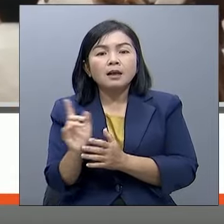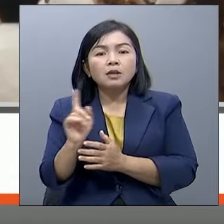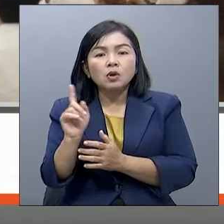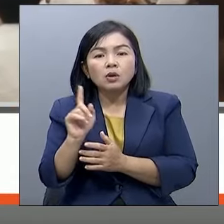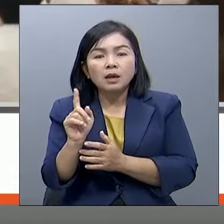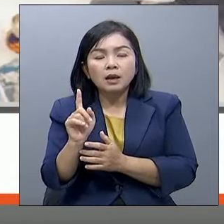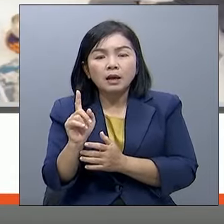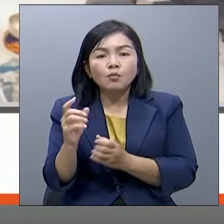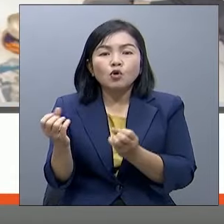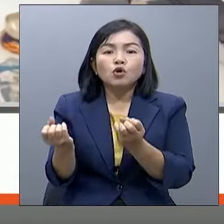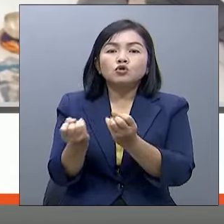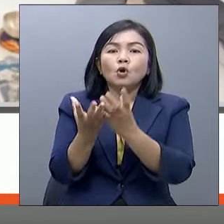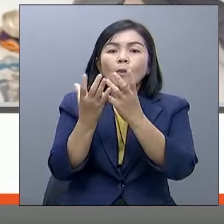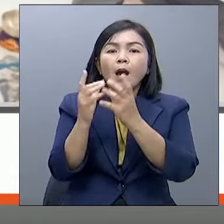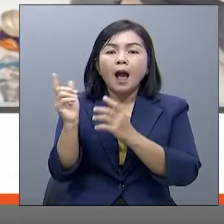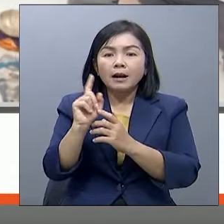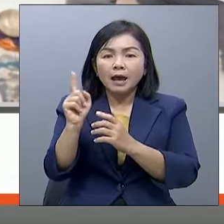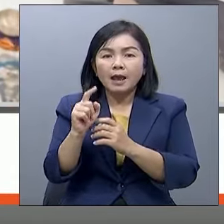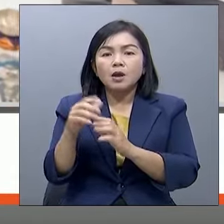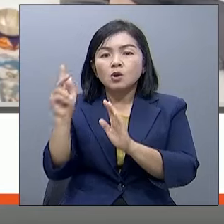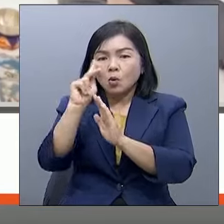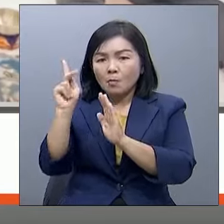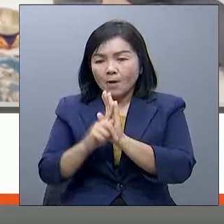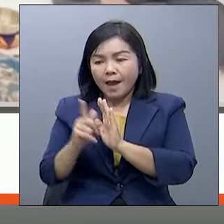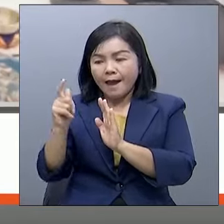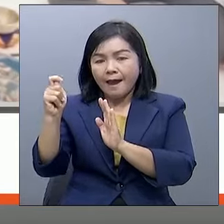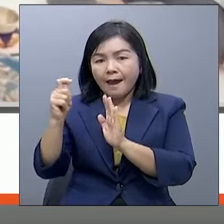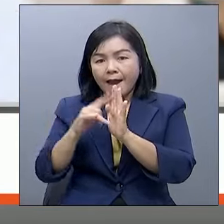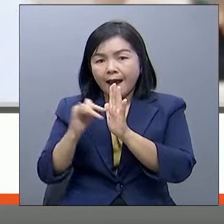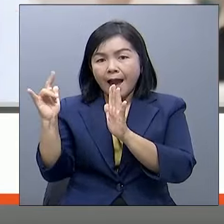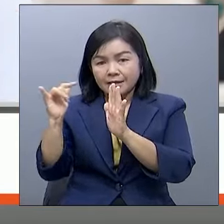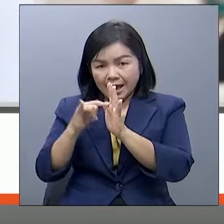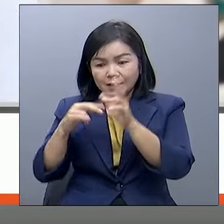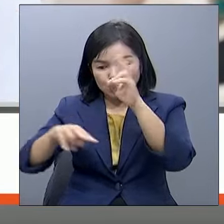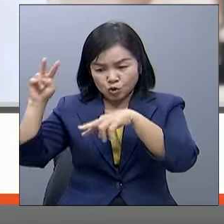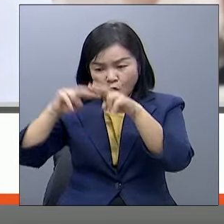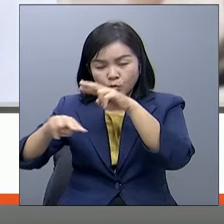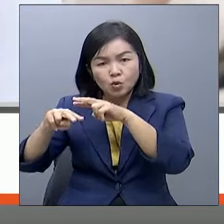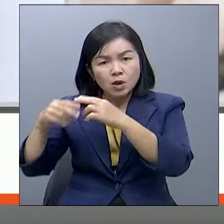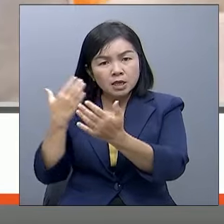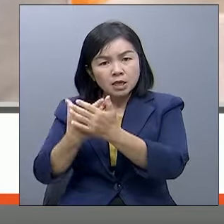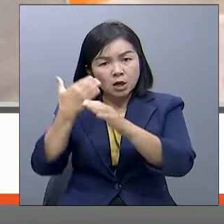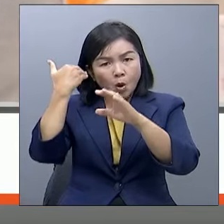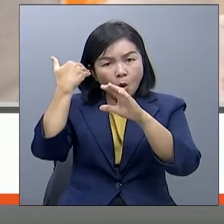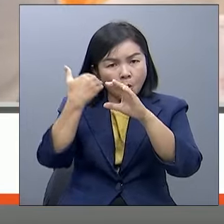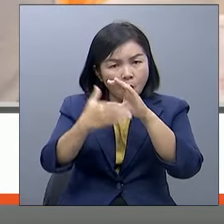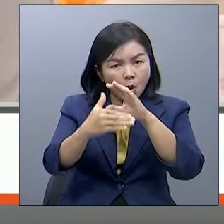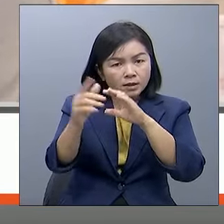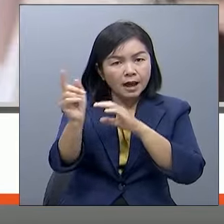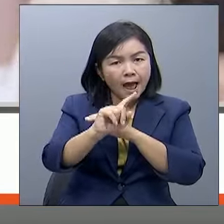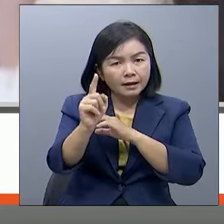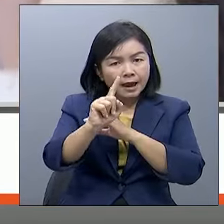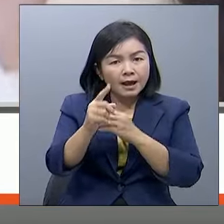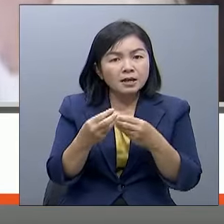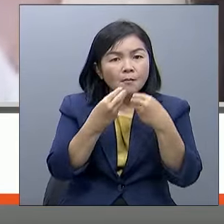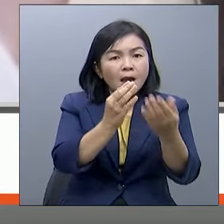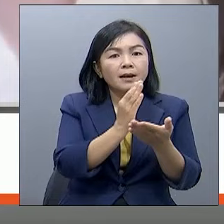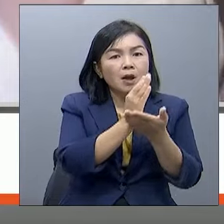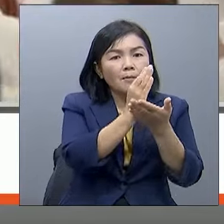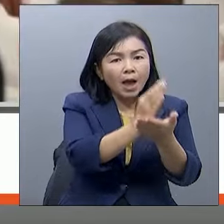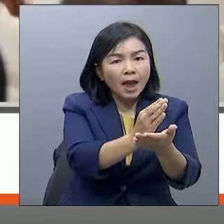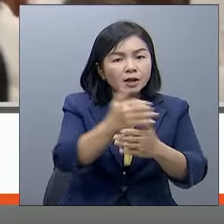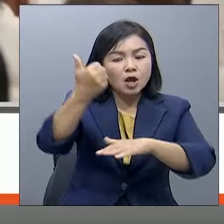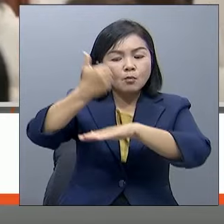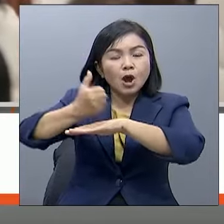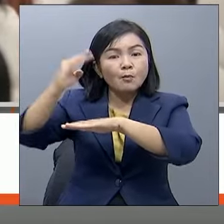านยังหมายถึงในทางคดีอาญาที่เขากำลังตรวจสอบกันว่าเส้นเงินของนายวรัตพลวรัตวรกุลหรือว่าบอสพอลโย